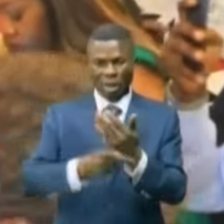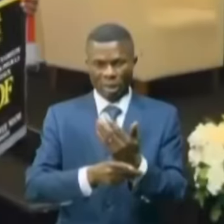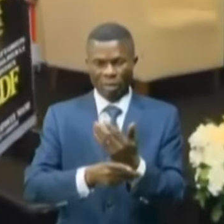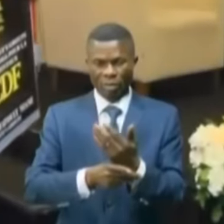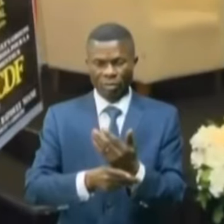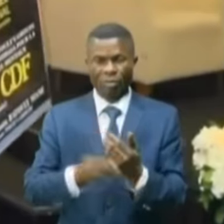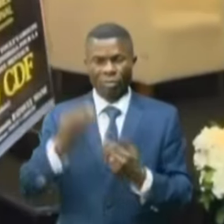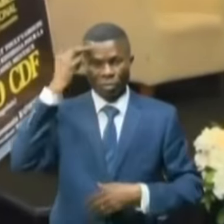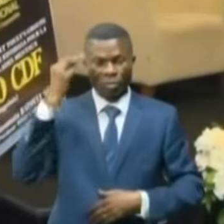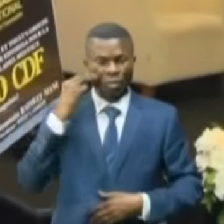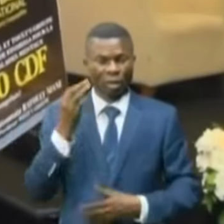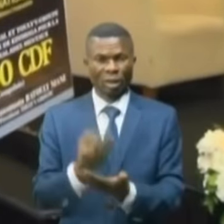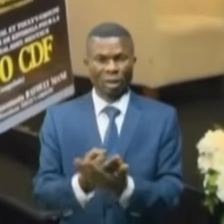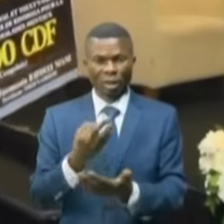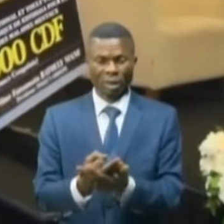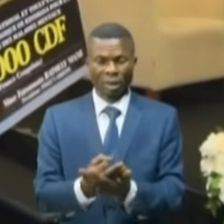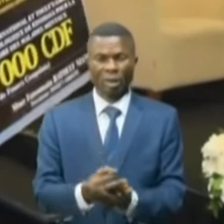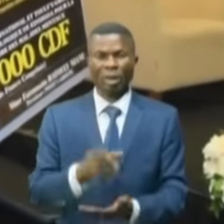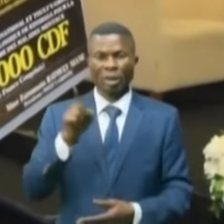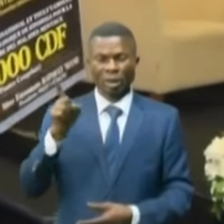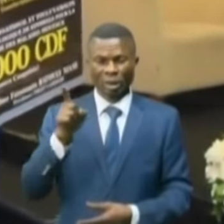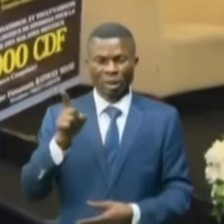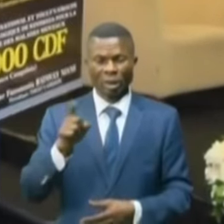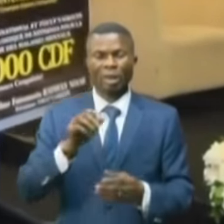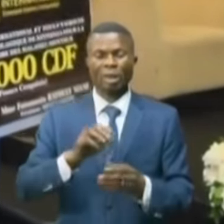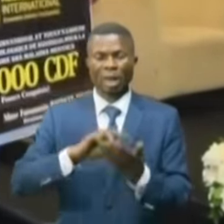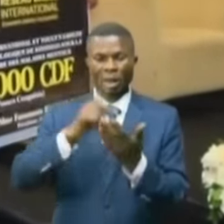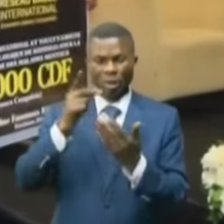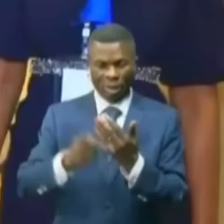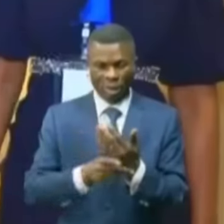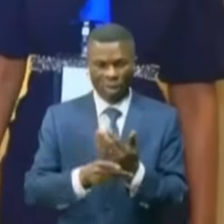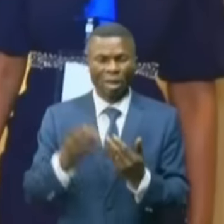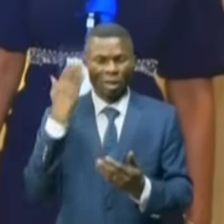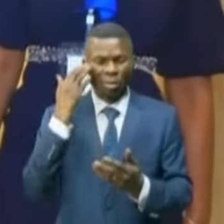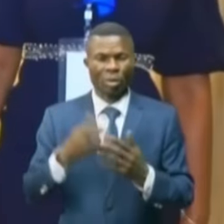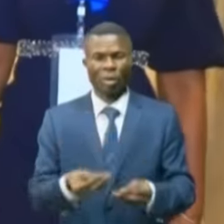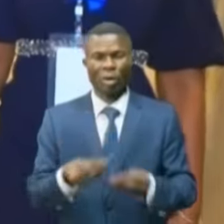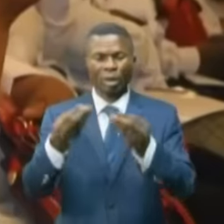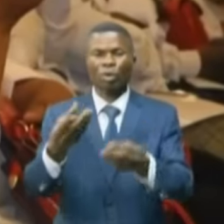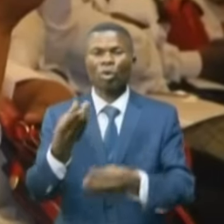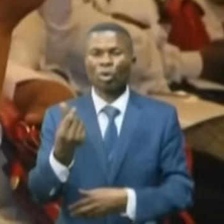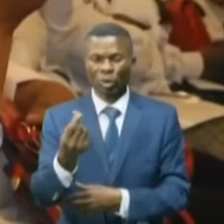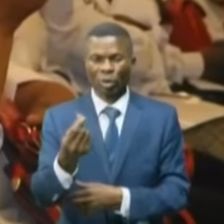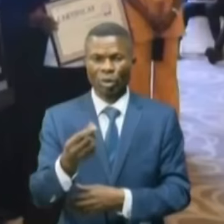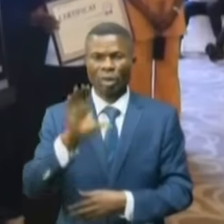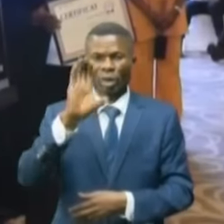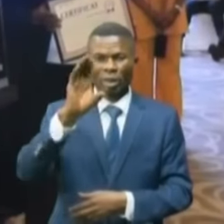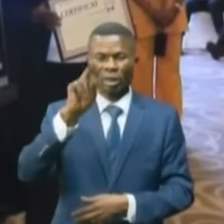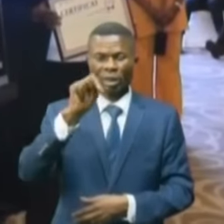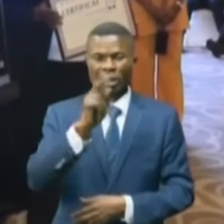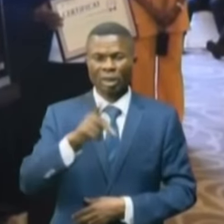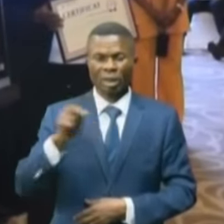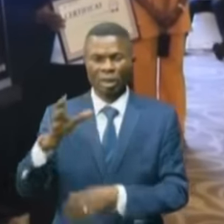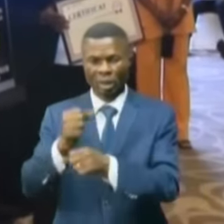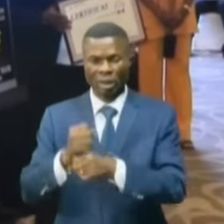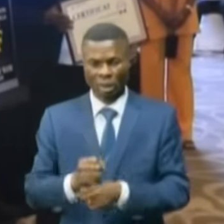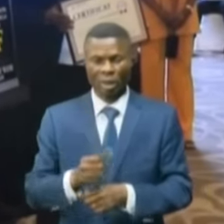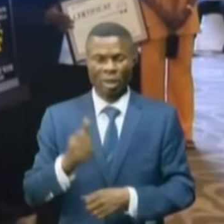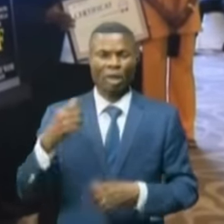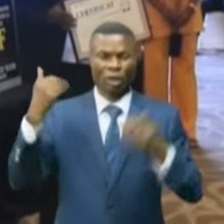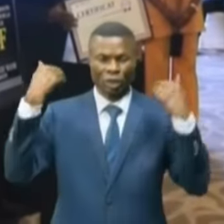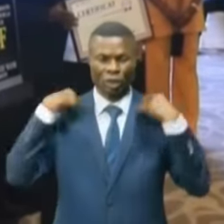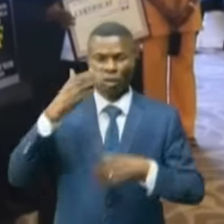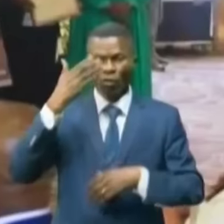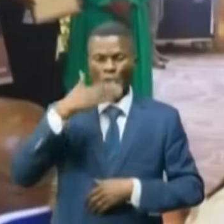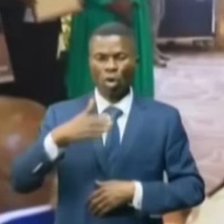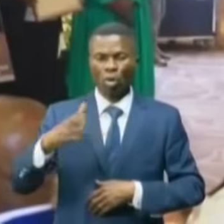le ministre des Finances, Doudou Fouamba, a dans sa casquette des parrains remis un chèque au CNPP réceptionné par son médecin directeur pour